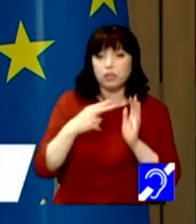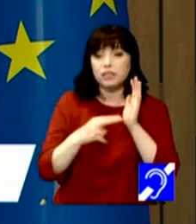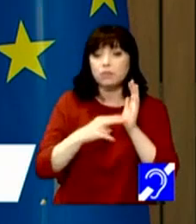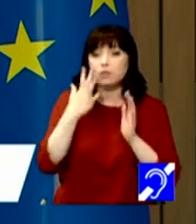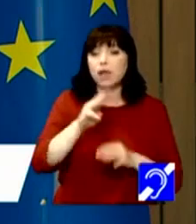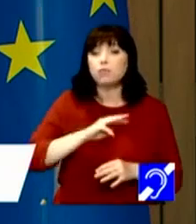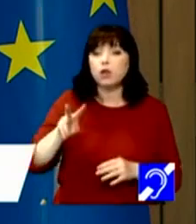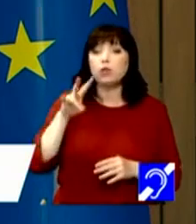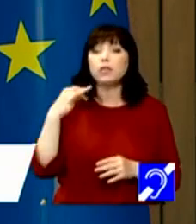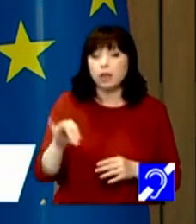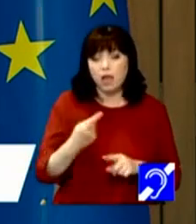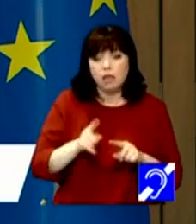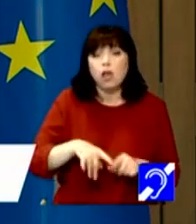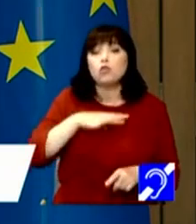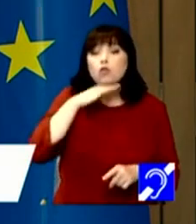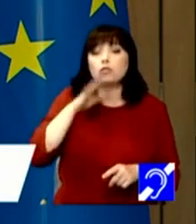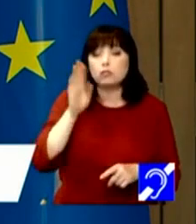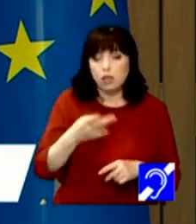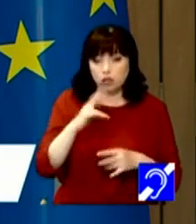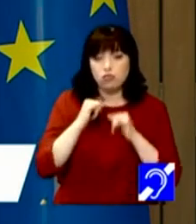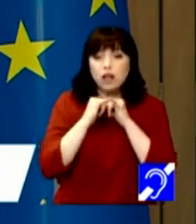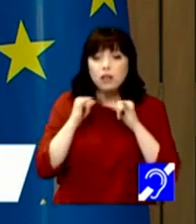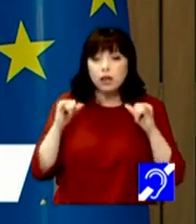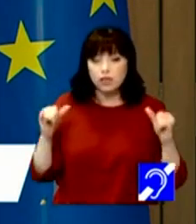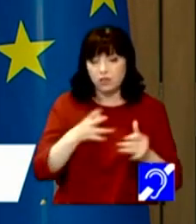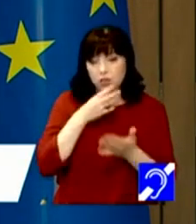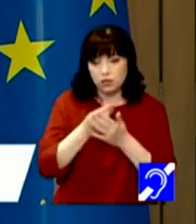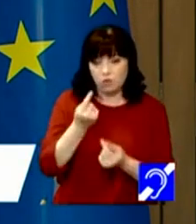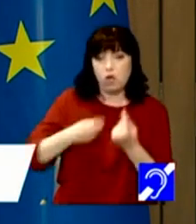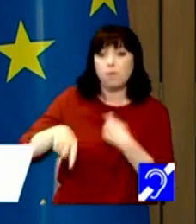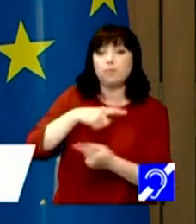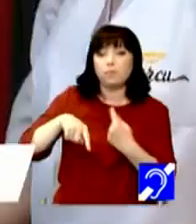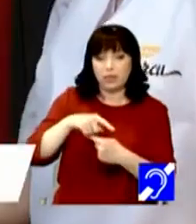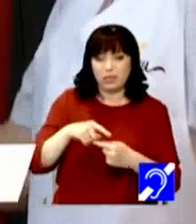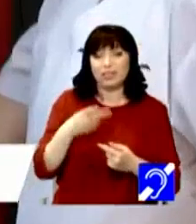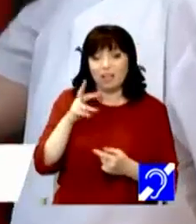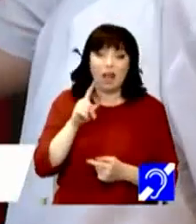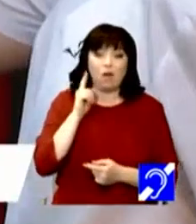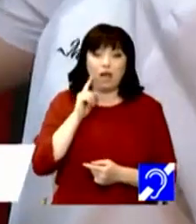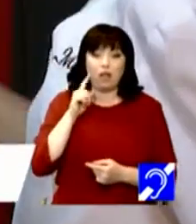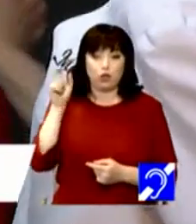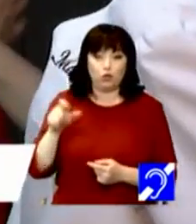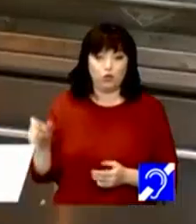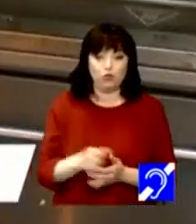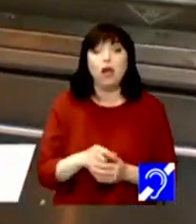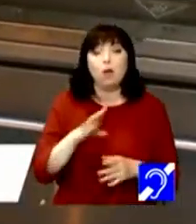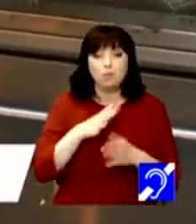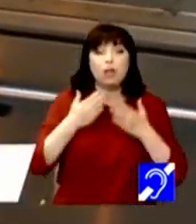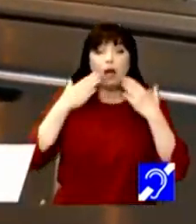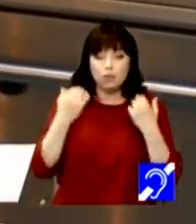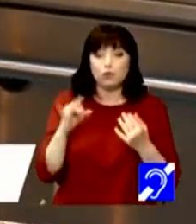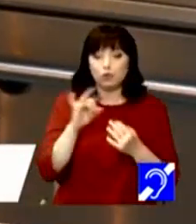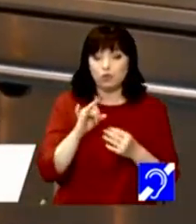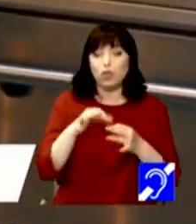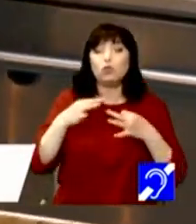milioane de lei, suficient deja pentru a dezvolta afacerile lansate de tineri. A fost facilitat și accesul la